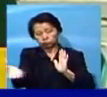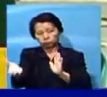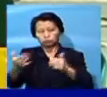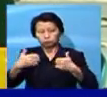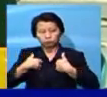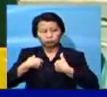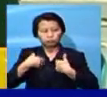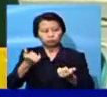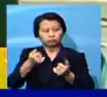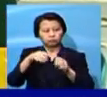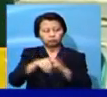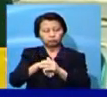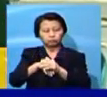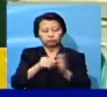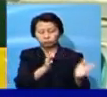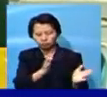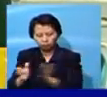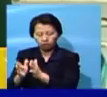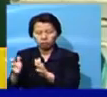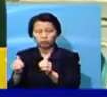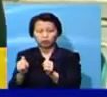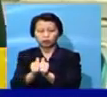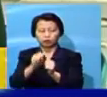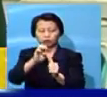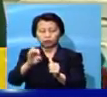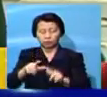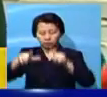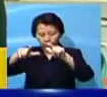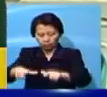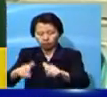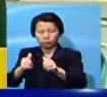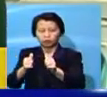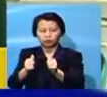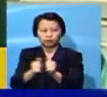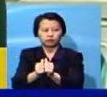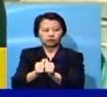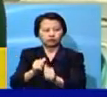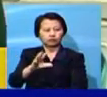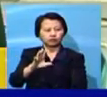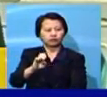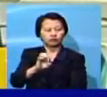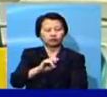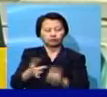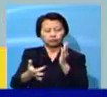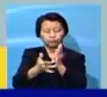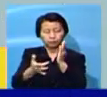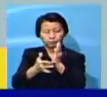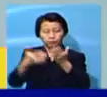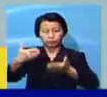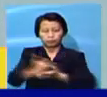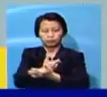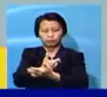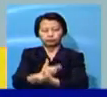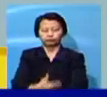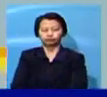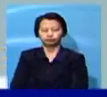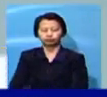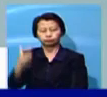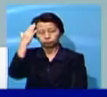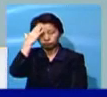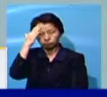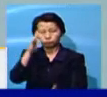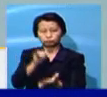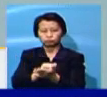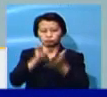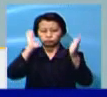the art Static and er display and cutting Age technologies menyedari hakikat itu